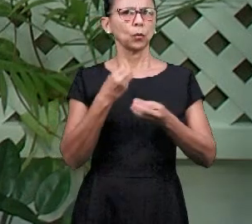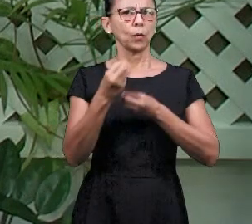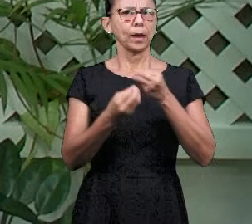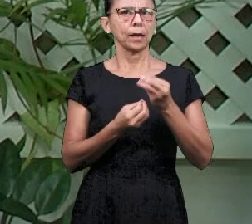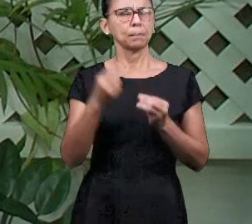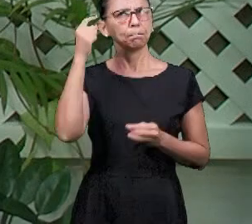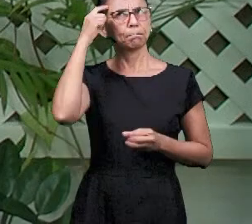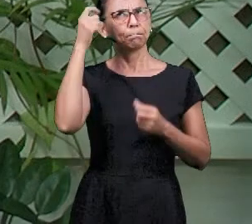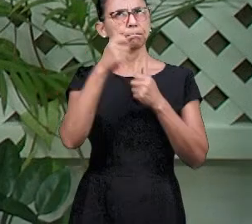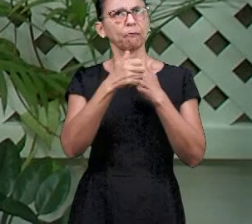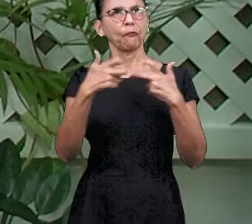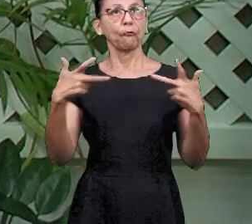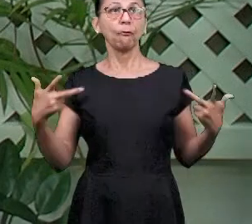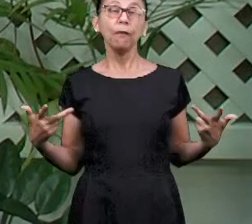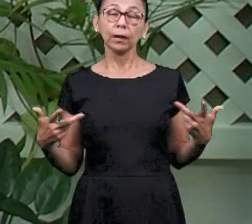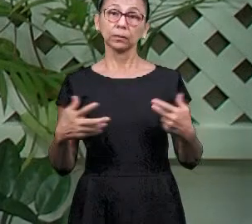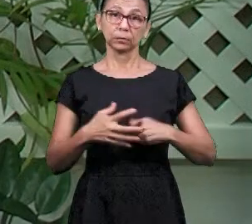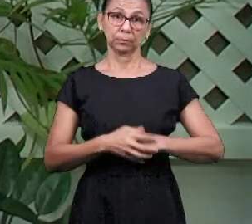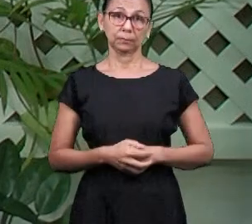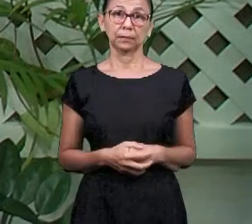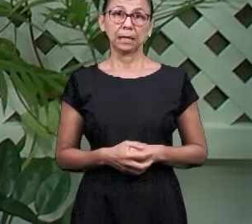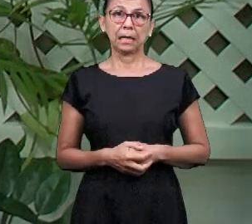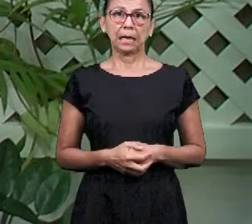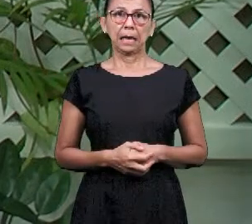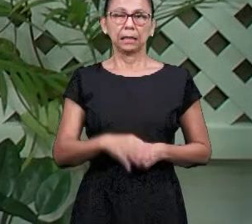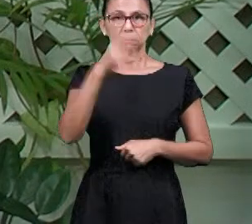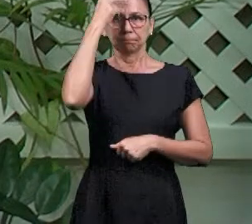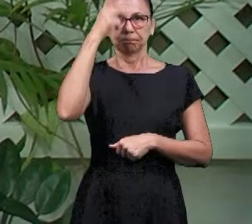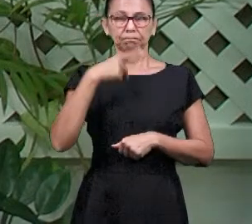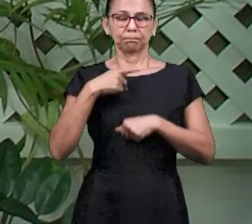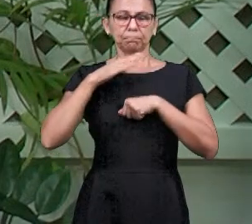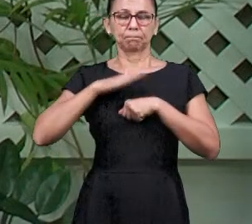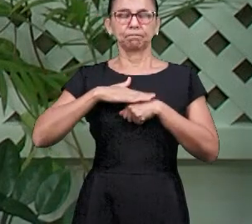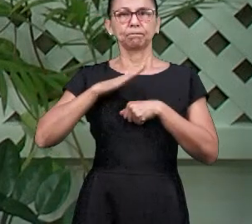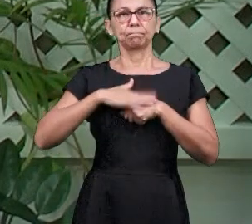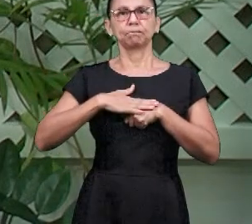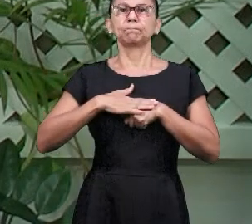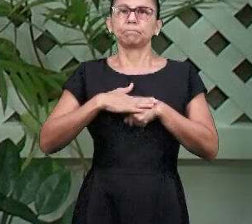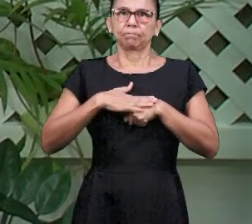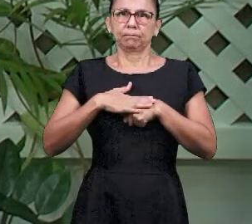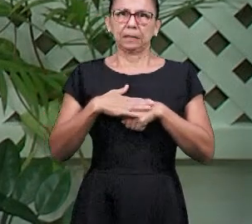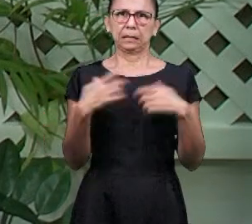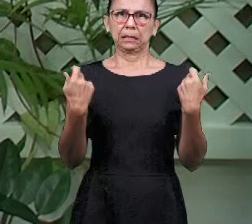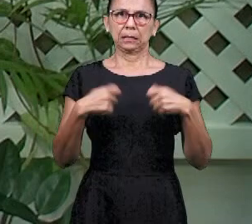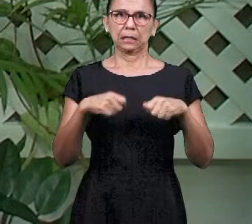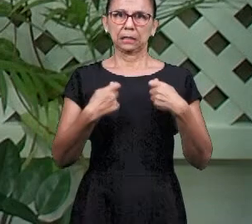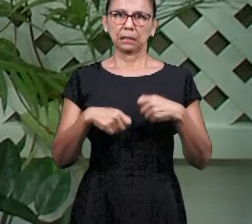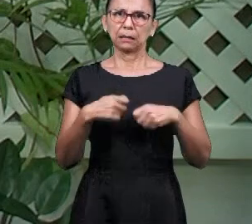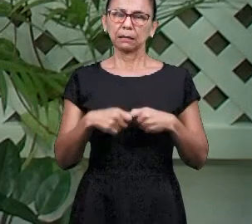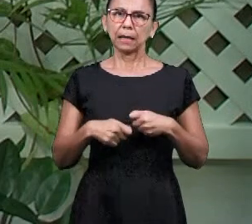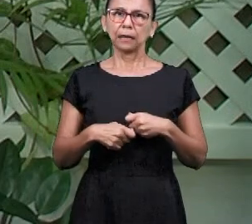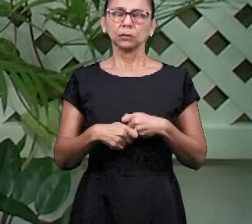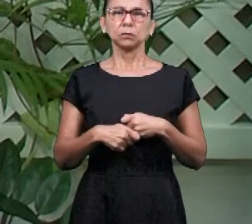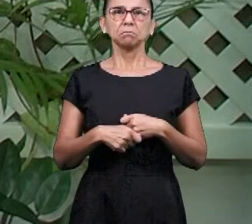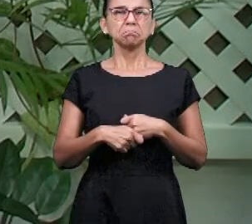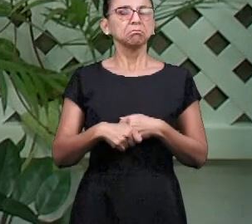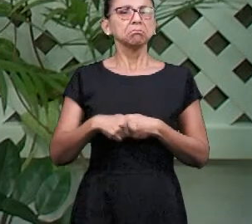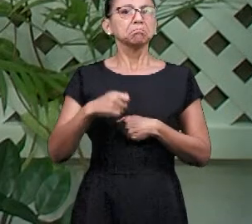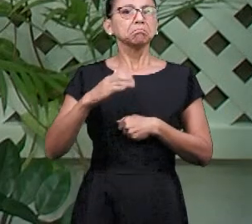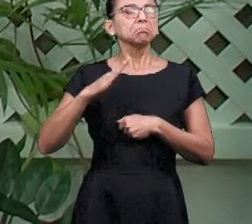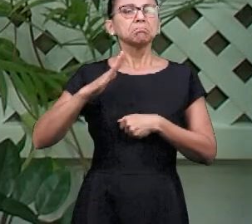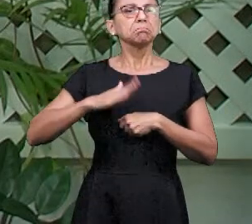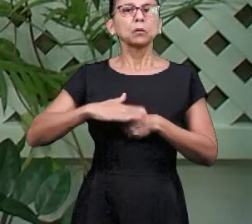vous chercher où vous étiez, je ne sais pas, mais vous savez où vous étiez. Qu'est-ce qu'il vous a